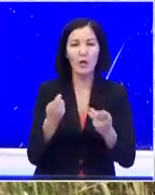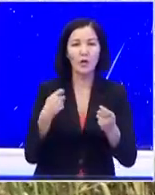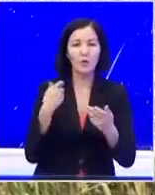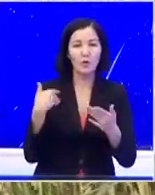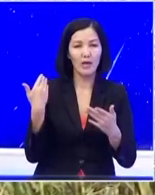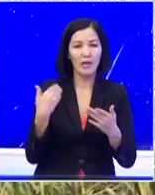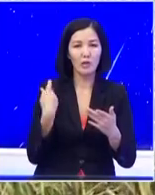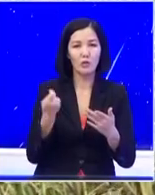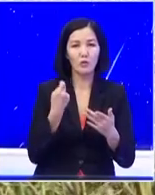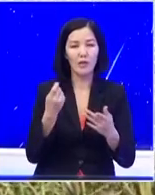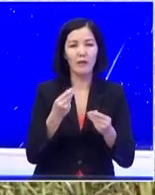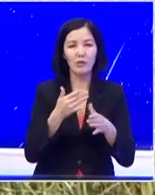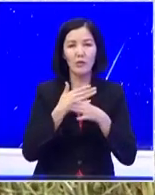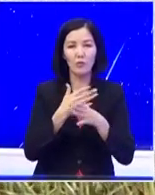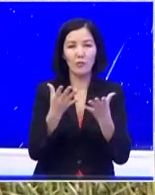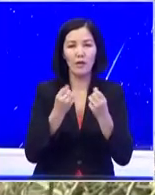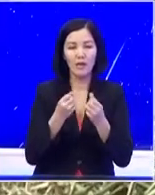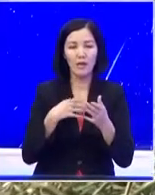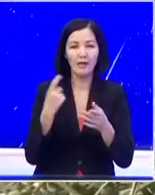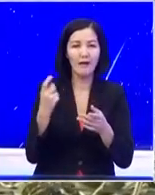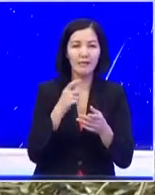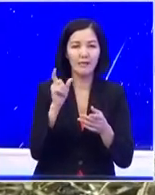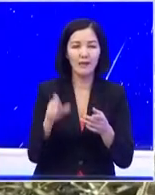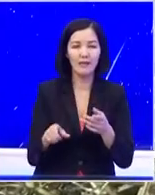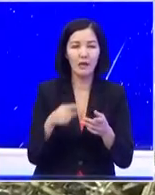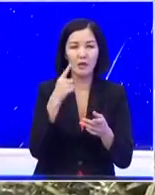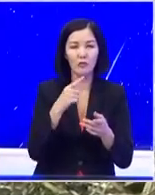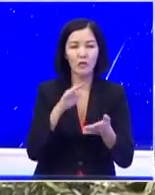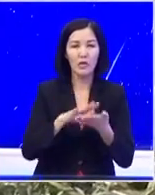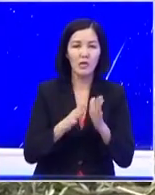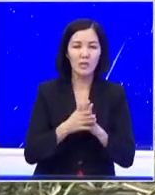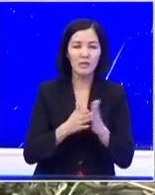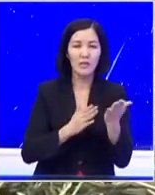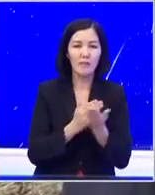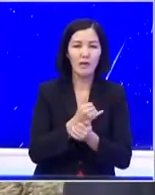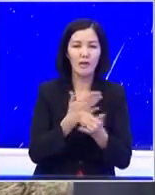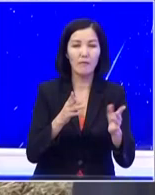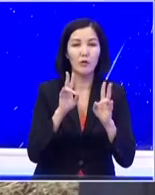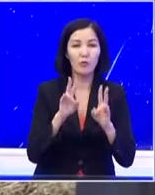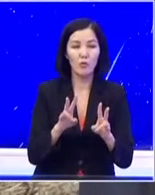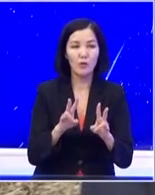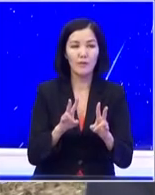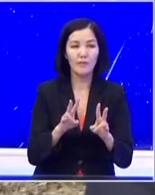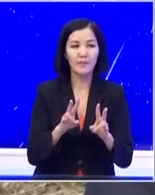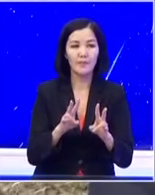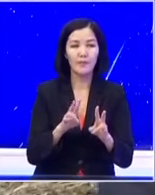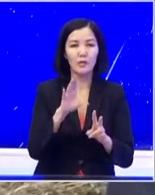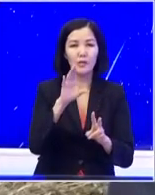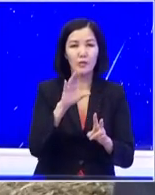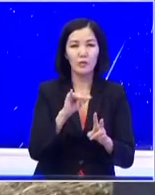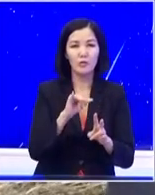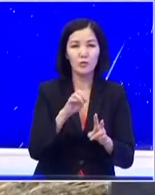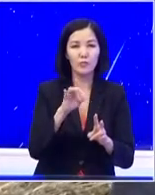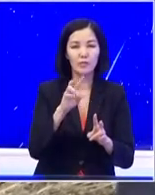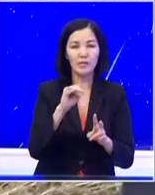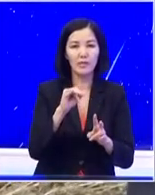тыңайтқыш жүгеріге субсидия алады. Шаруашылық иесінің айтуынша шаруаларға жағдай жасалып отыр. Бірақ мына субсидияға порталға